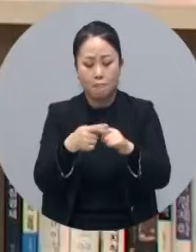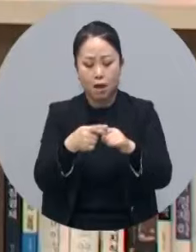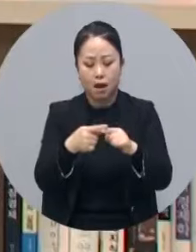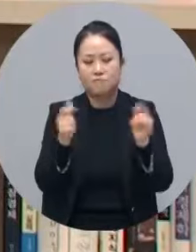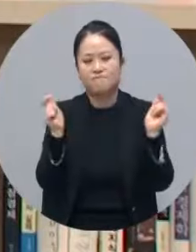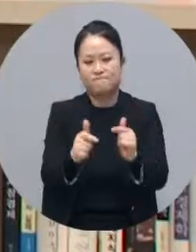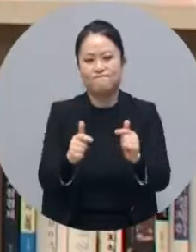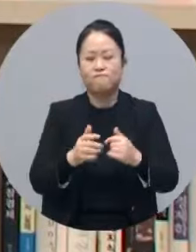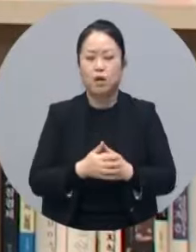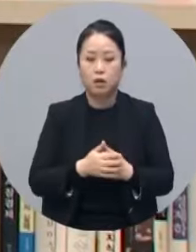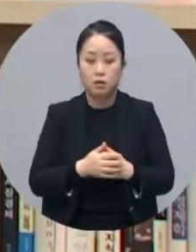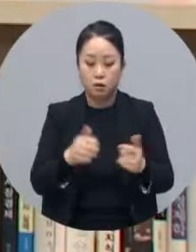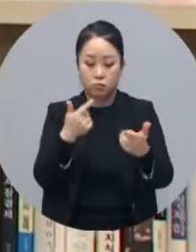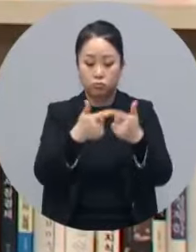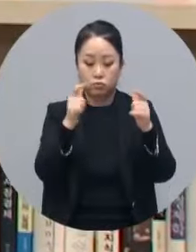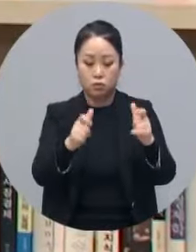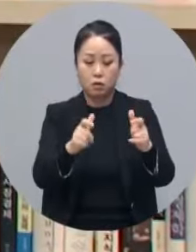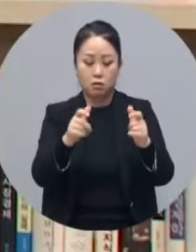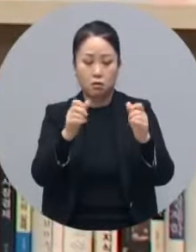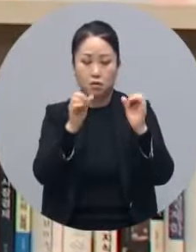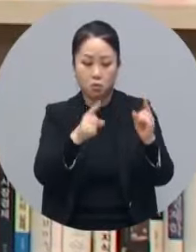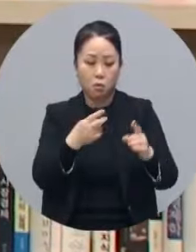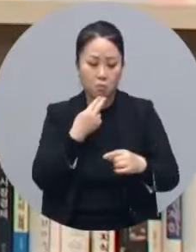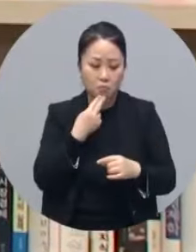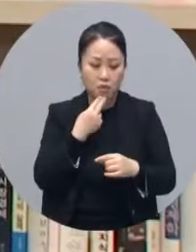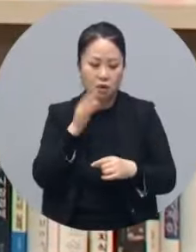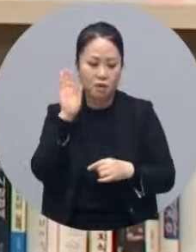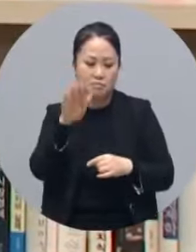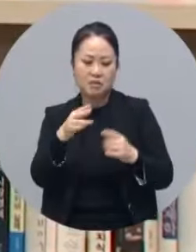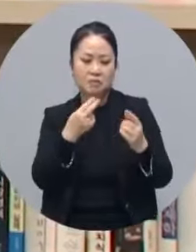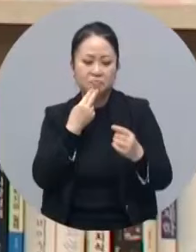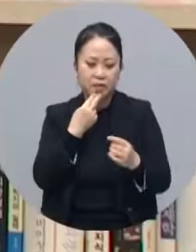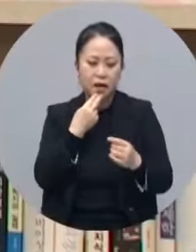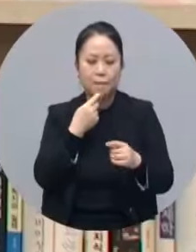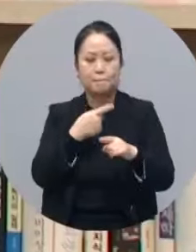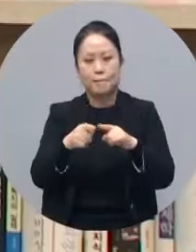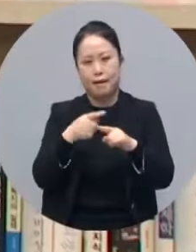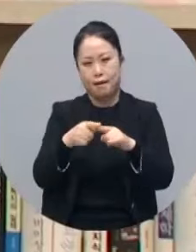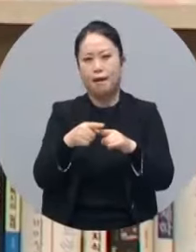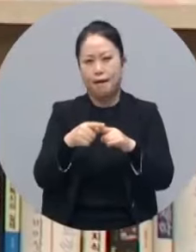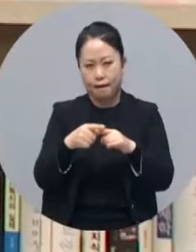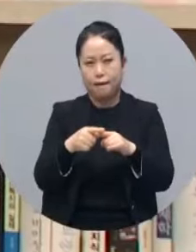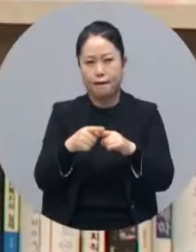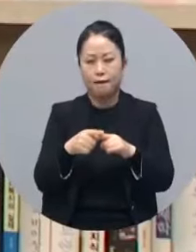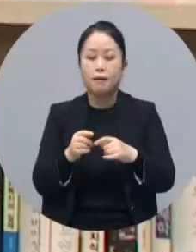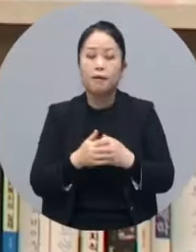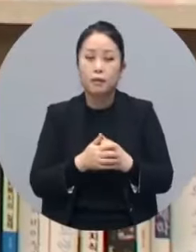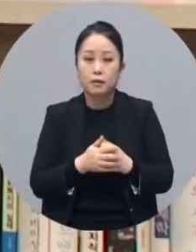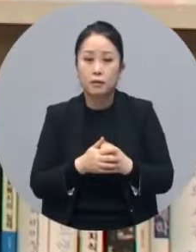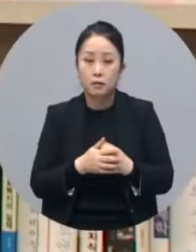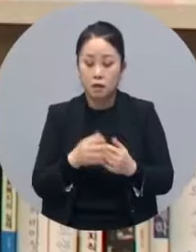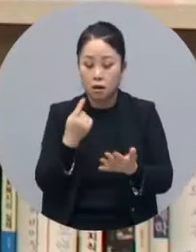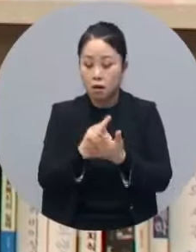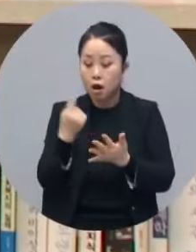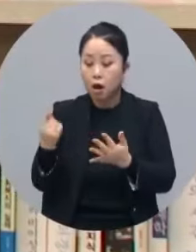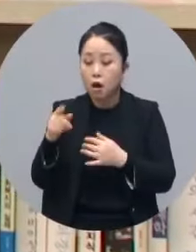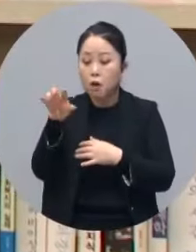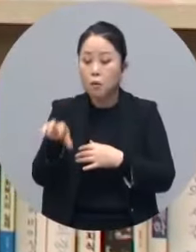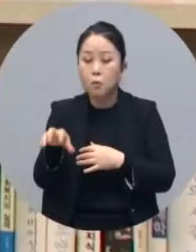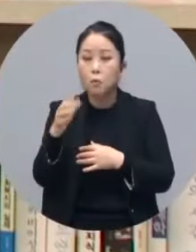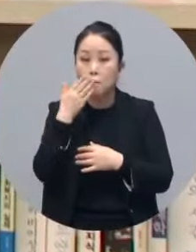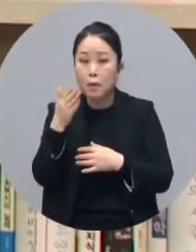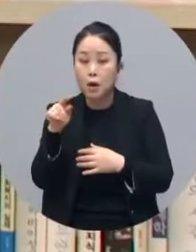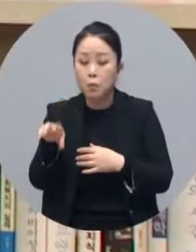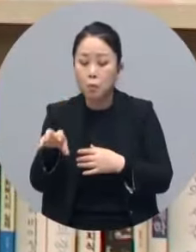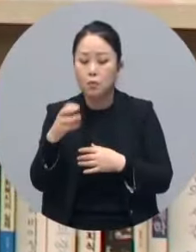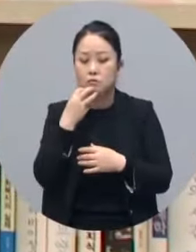없다, 미래가 없다 이렇게 이제 판단하는 것 같고 그렇게 본다면 뭐 갈 수 있는 곳은 뭐 서울이나